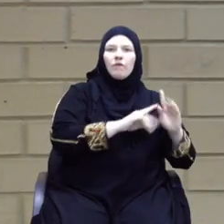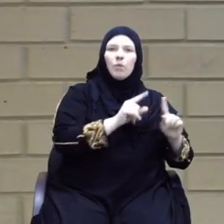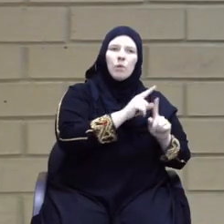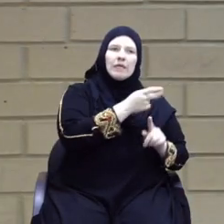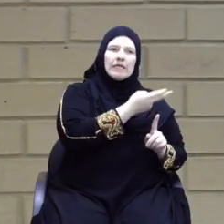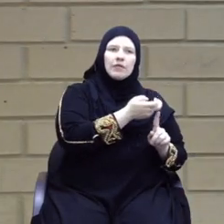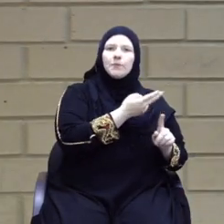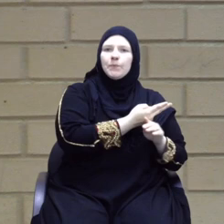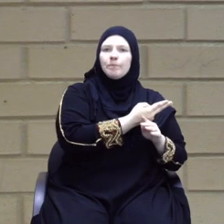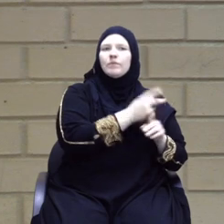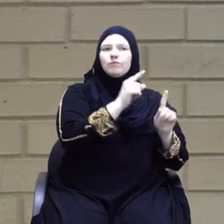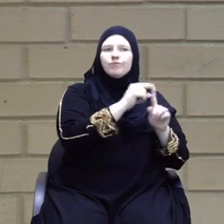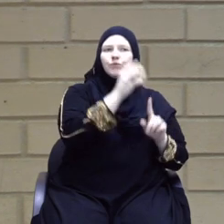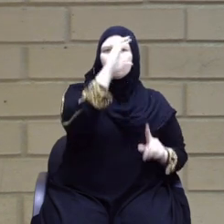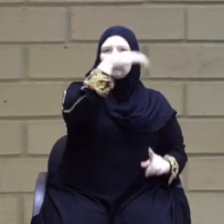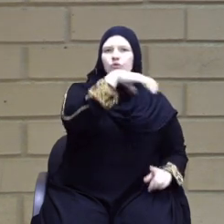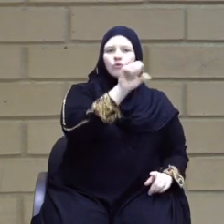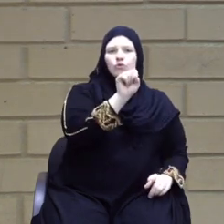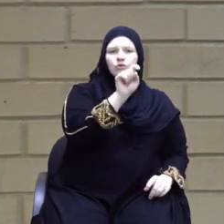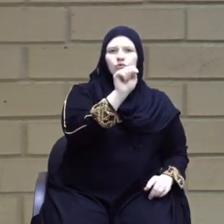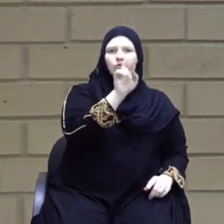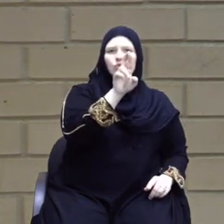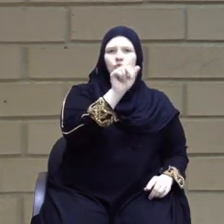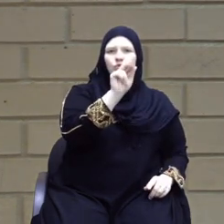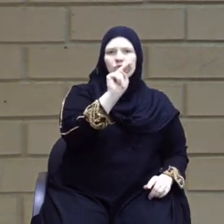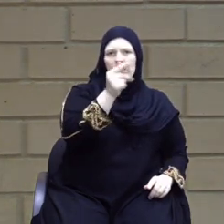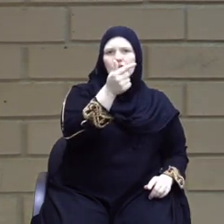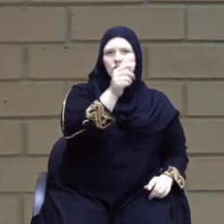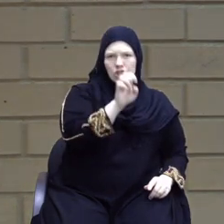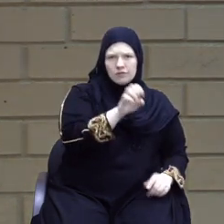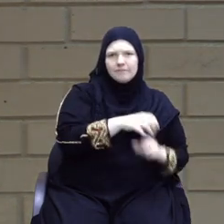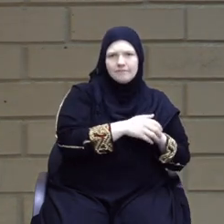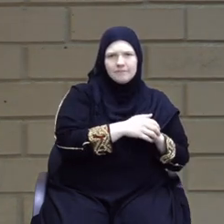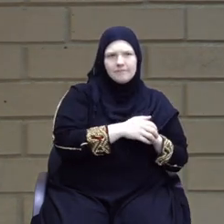this status of being strangers today,